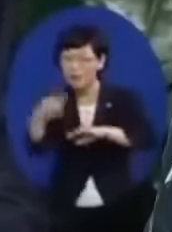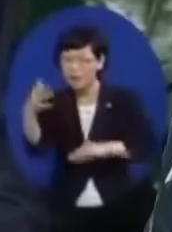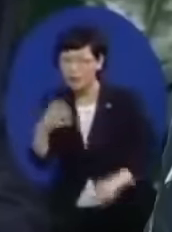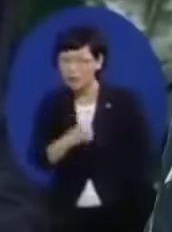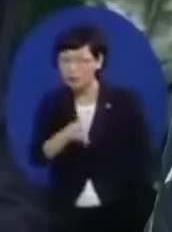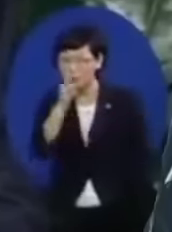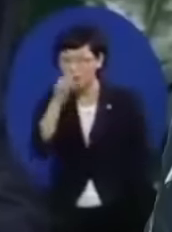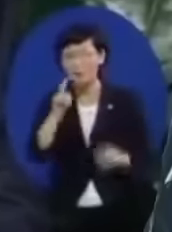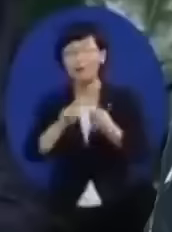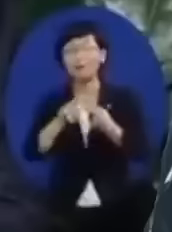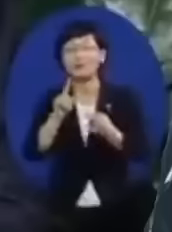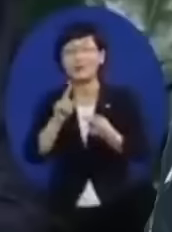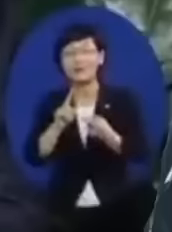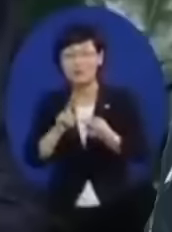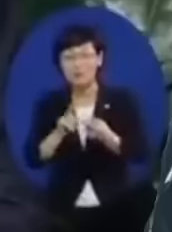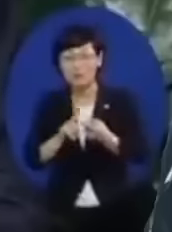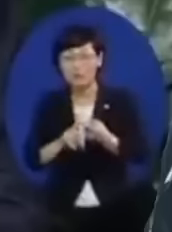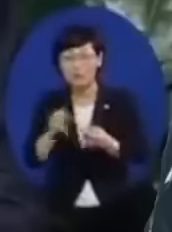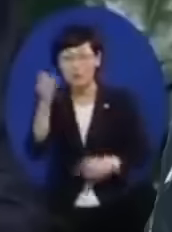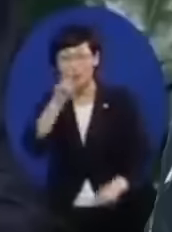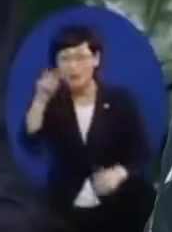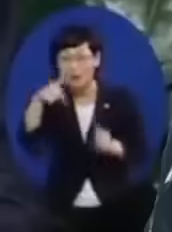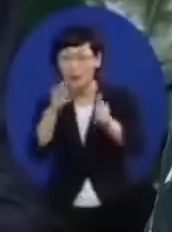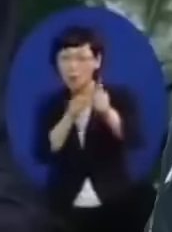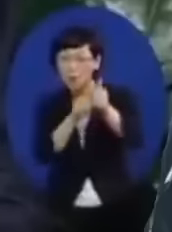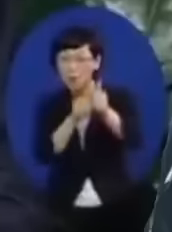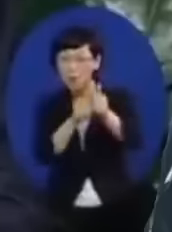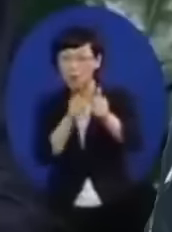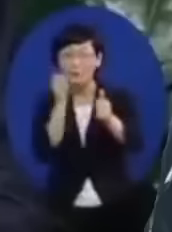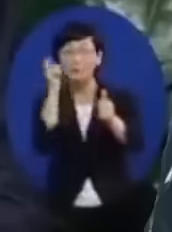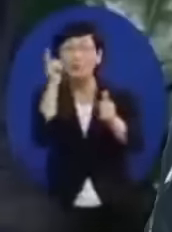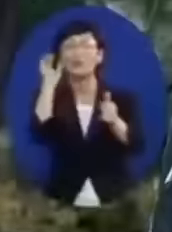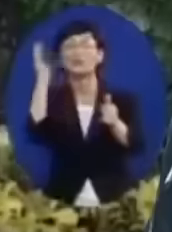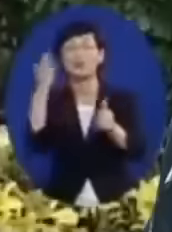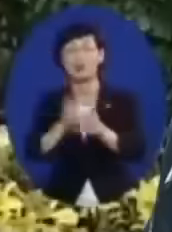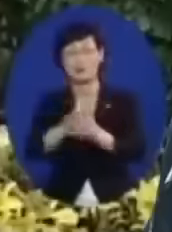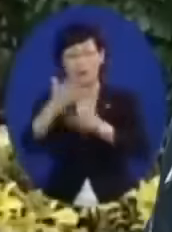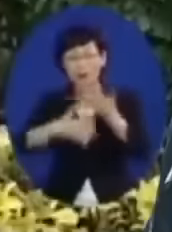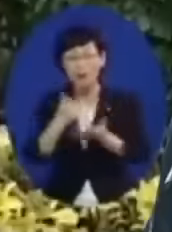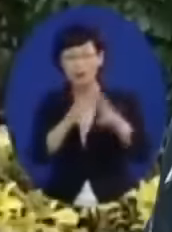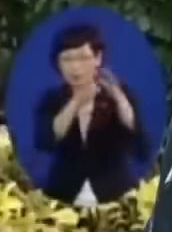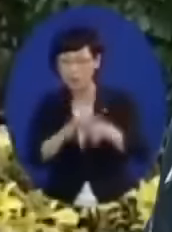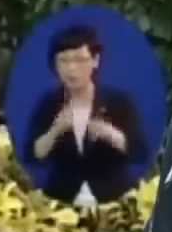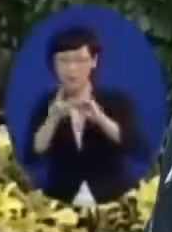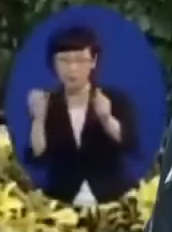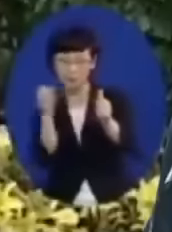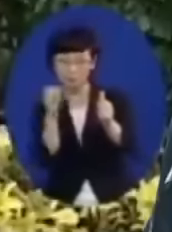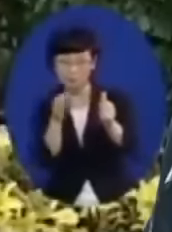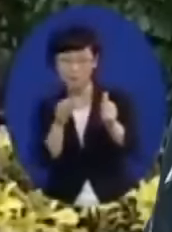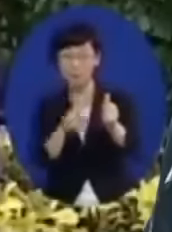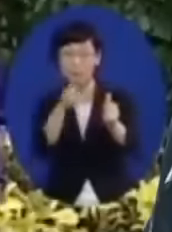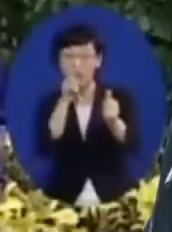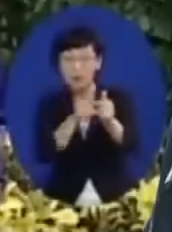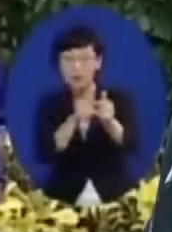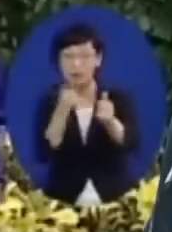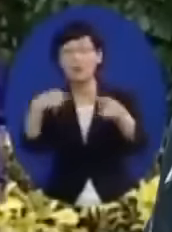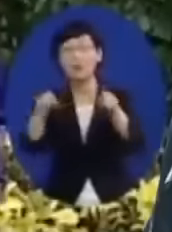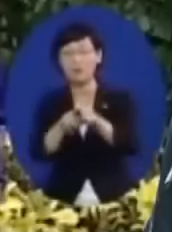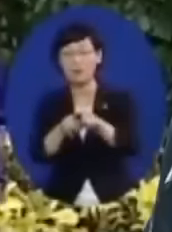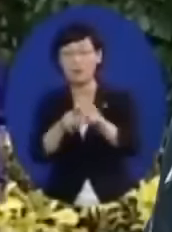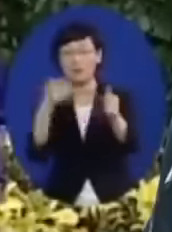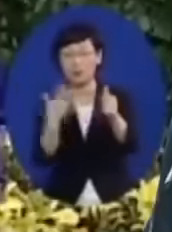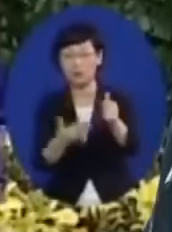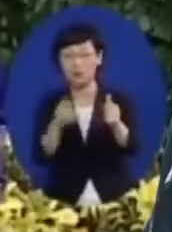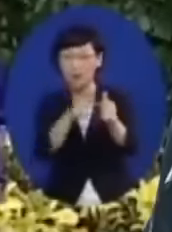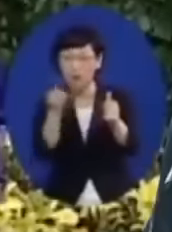계시다는 것을 야곱은 깨닫게 된 것입니다. 하나님은 계속해서 말씀하셨습니다. 내가 너와 함께 있어